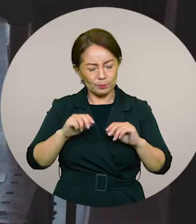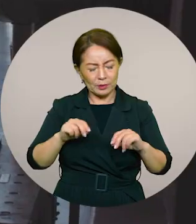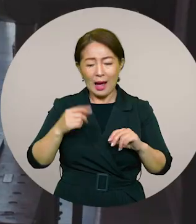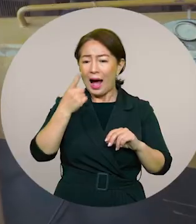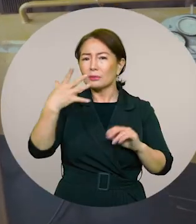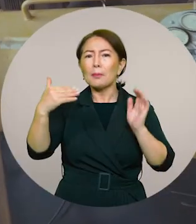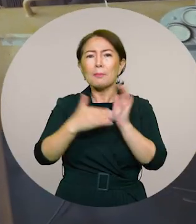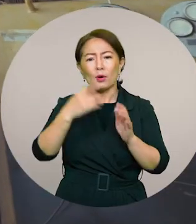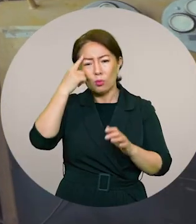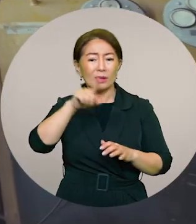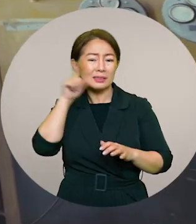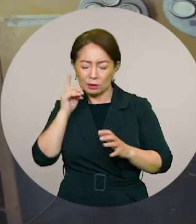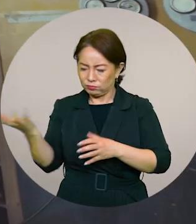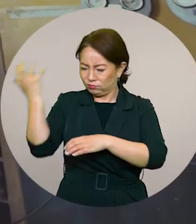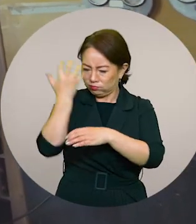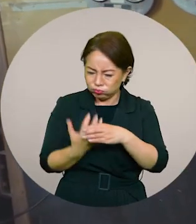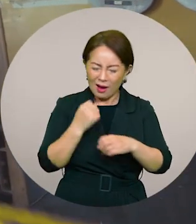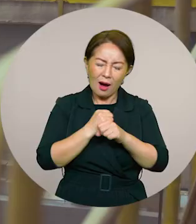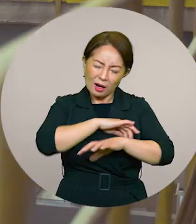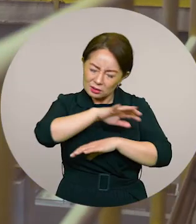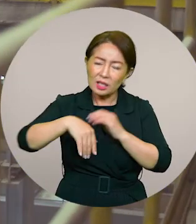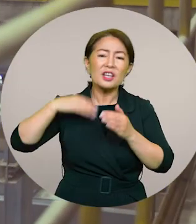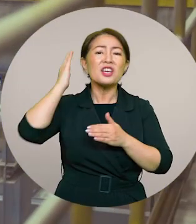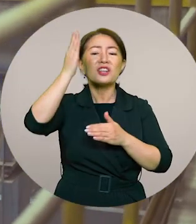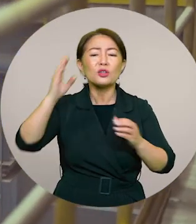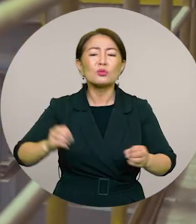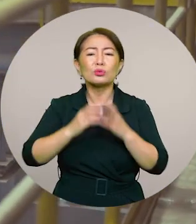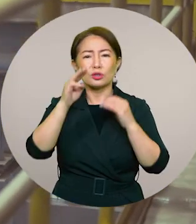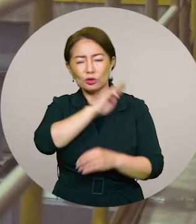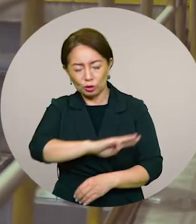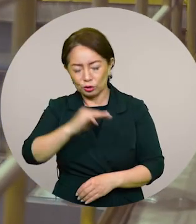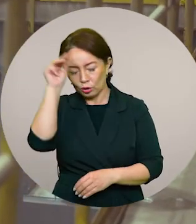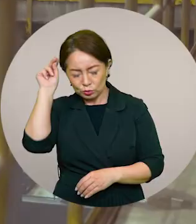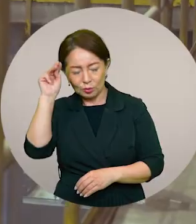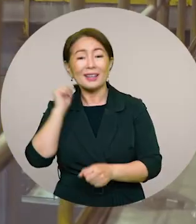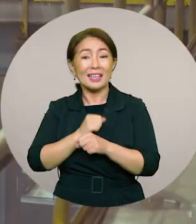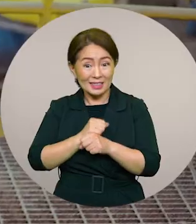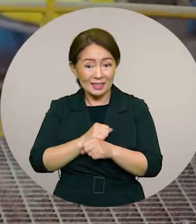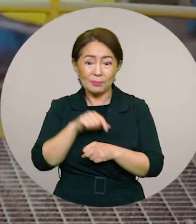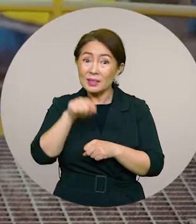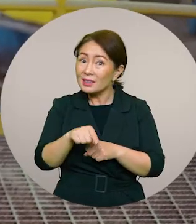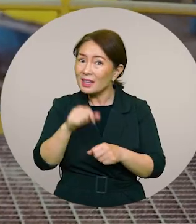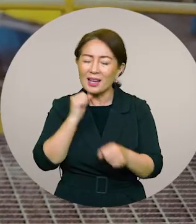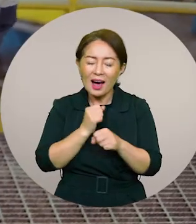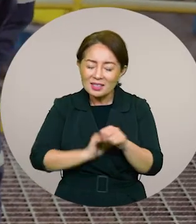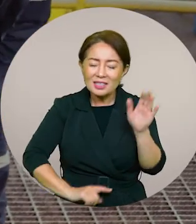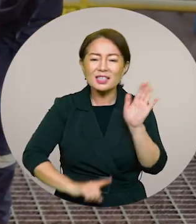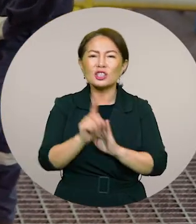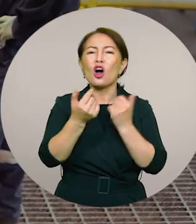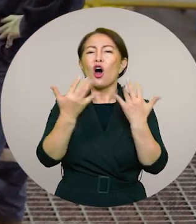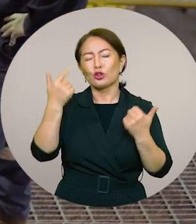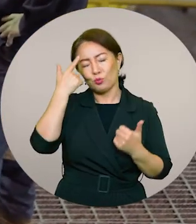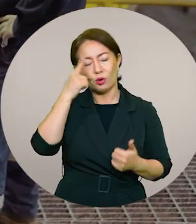мянган монгол залуу энэ бүтээн байгуулалтад гар бие оролцож, ирээдүгөө бүтээхээр суралцаж ажиллаж байна. Эндээс ажлын гараагаа